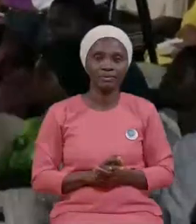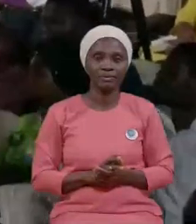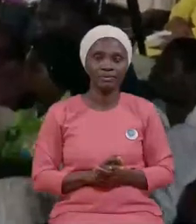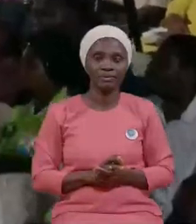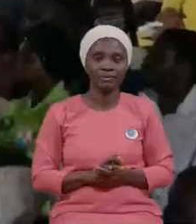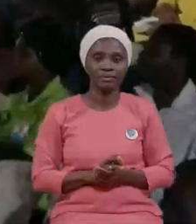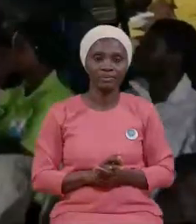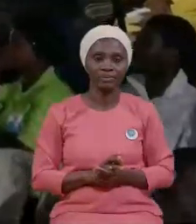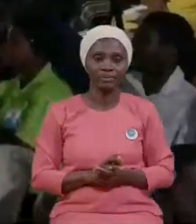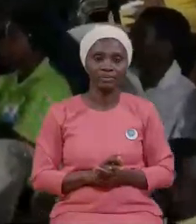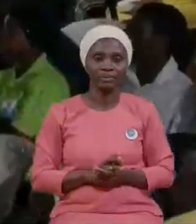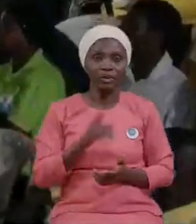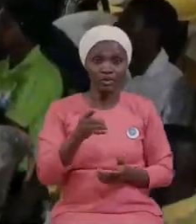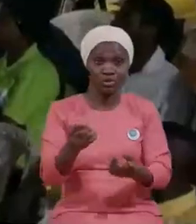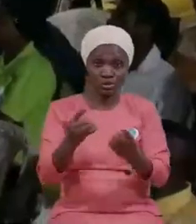Venez dans le royaume de Dieu.